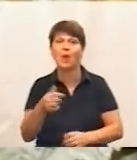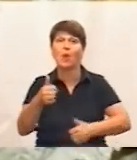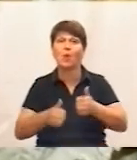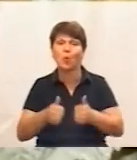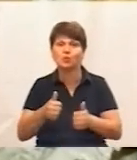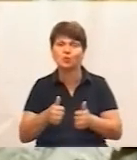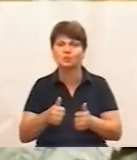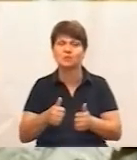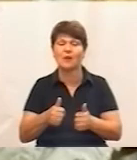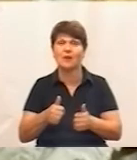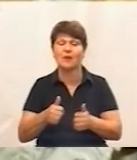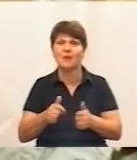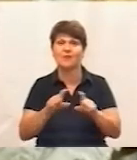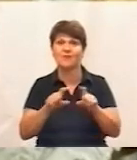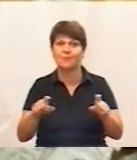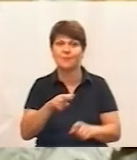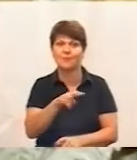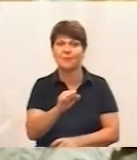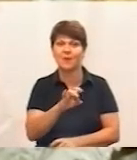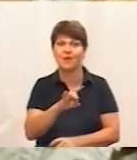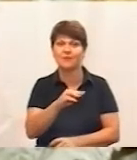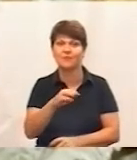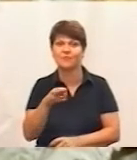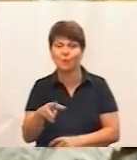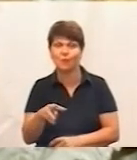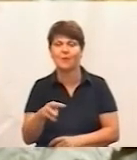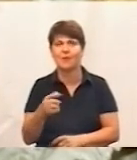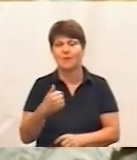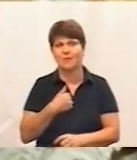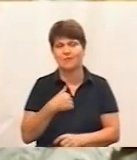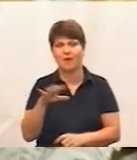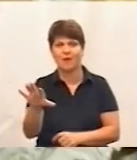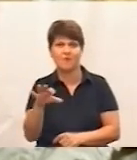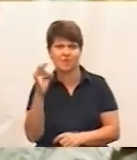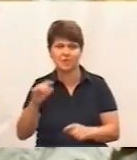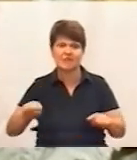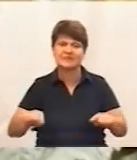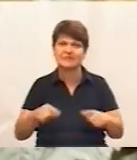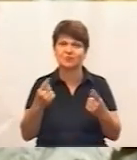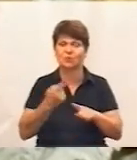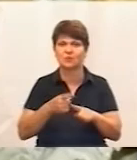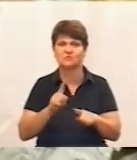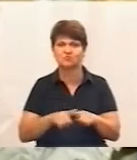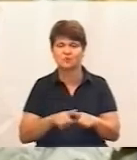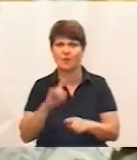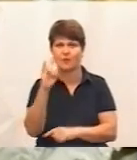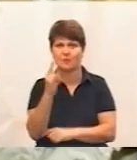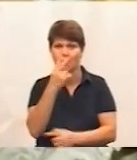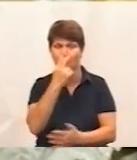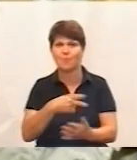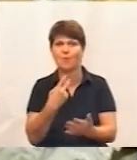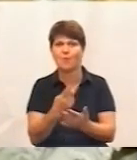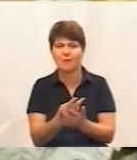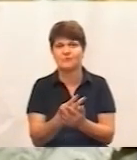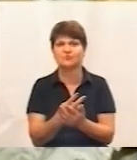умова створити ляльку або теді, яка відображує якийсь парфюм. Я вибрала, створила цю будуарну чайку, вона відображує парфюм, який